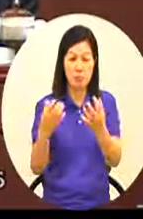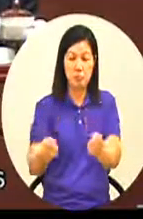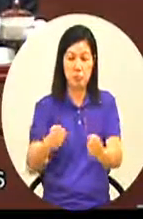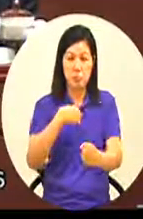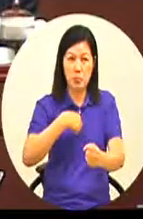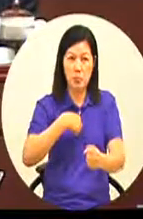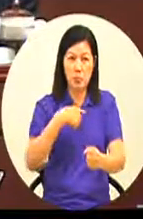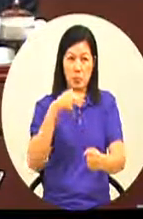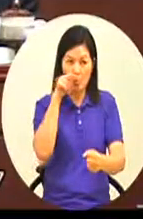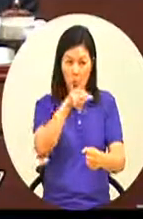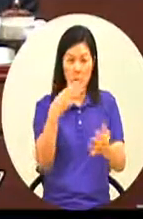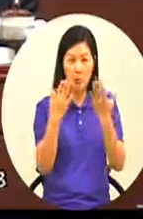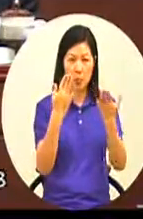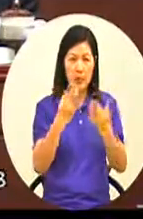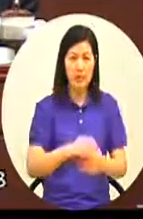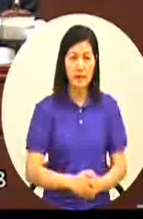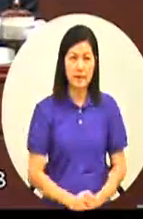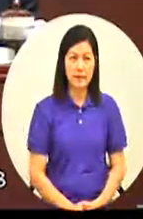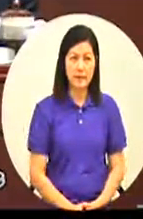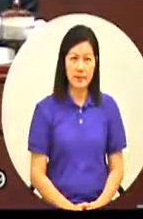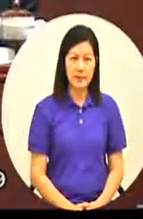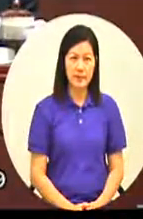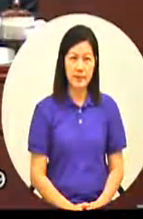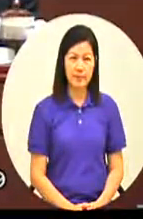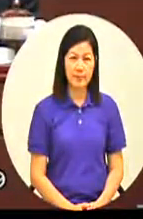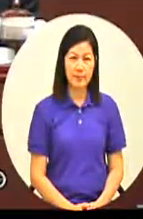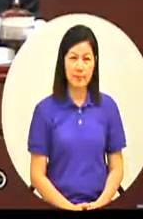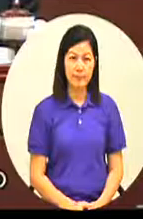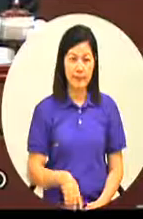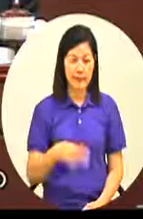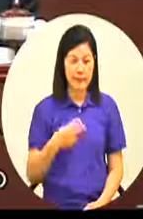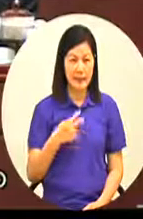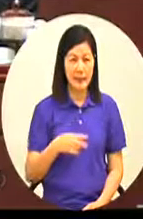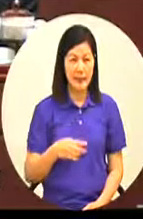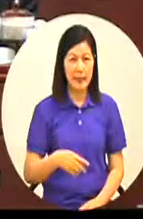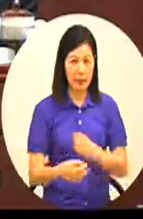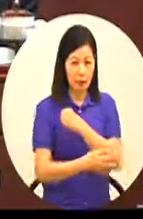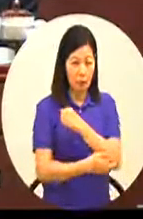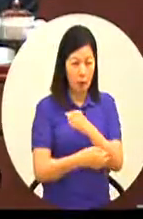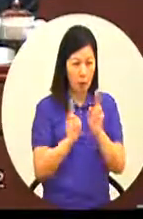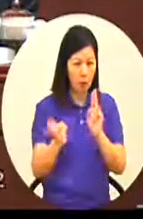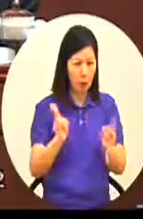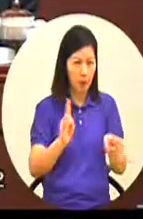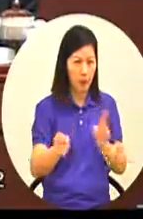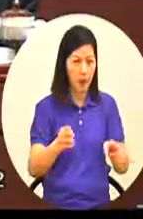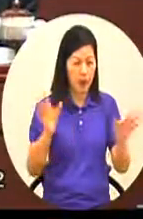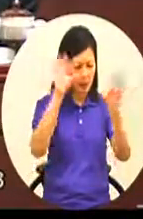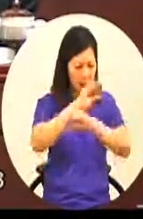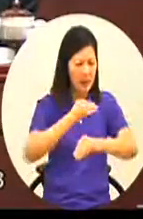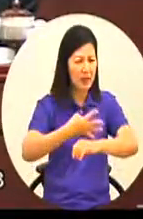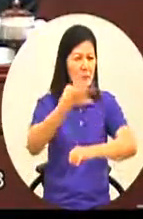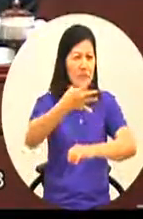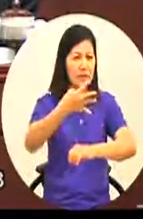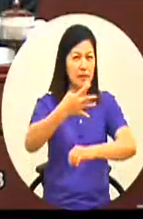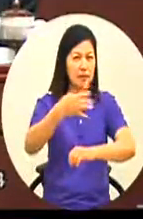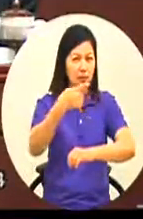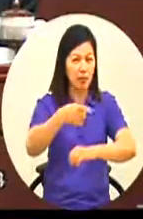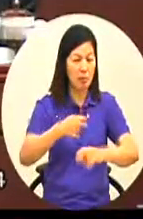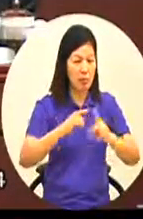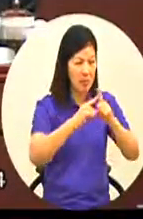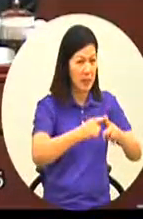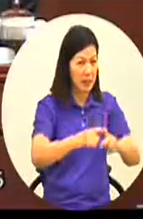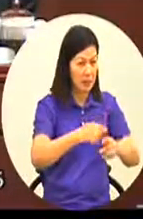的，所以家己完这啊，而且我们动用所有的同仁，在晚上4点就把环境清理